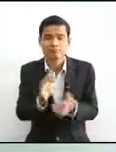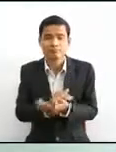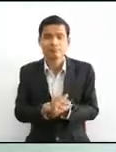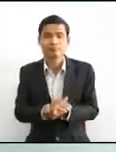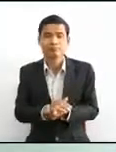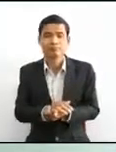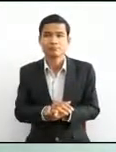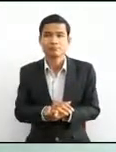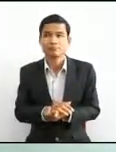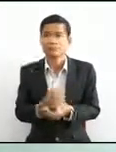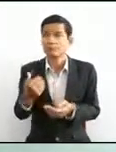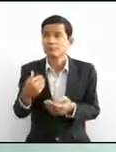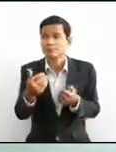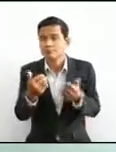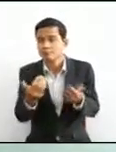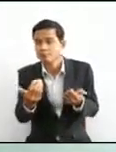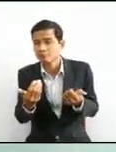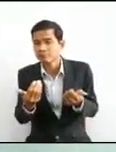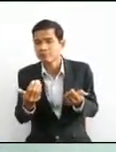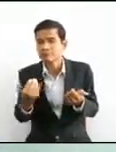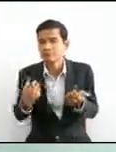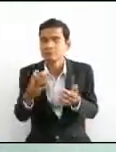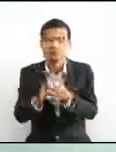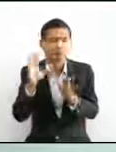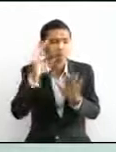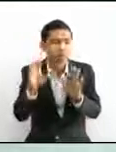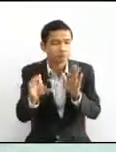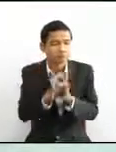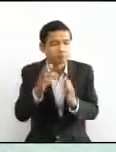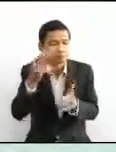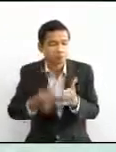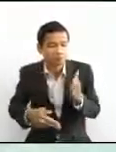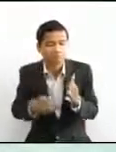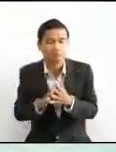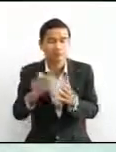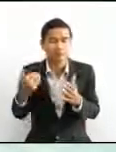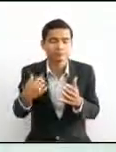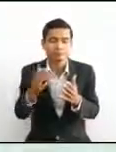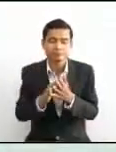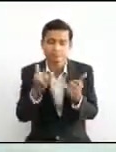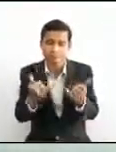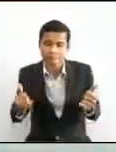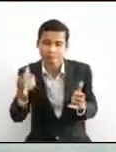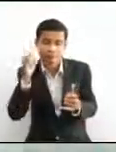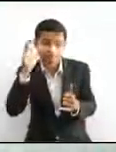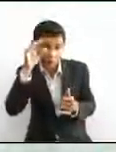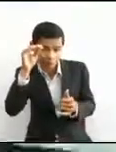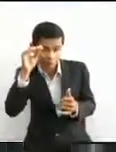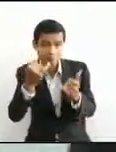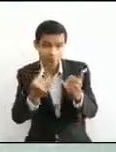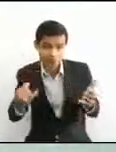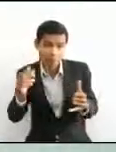khơi chà cứ khơi miên miên rục chà rục ấy khá miên rục khmênh pro nâng khmênh khmênh srei